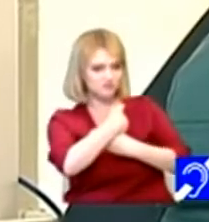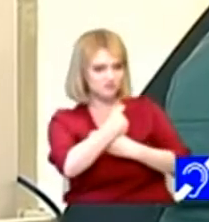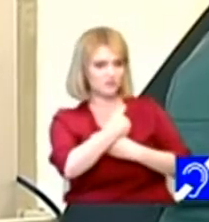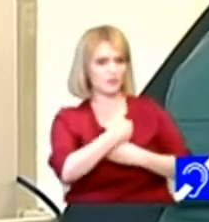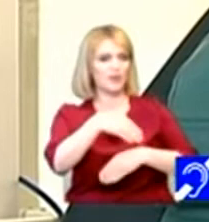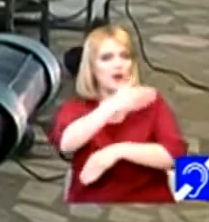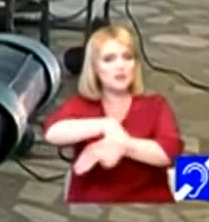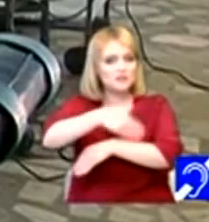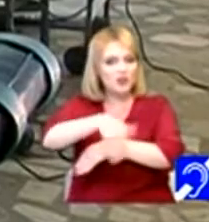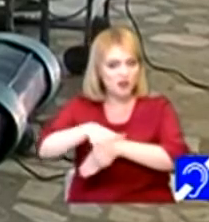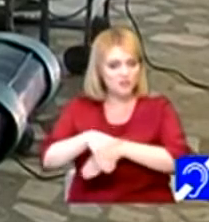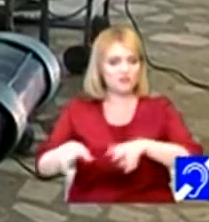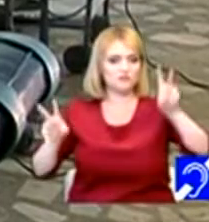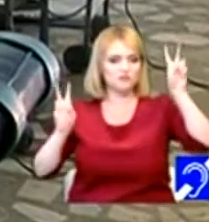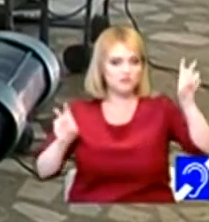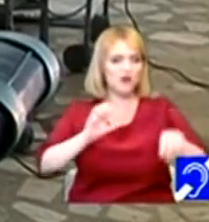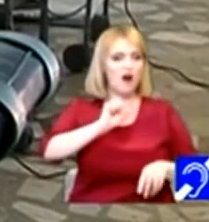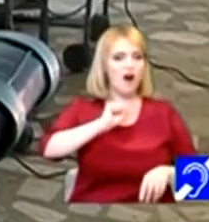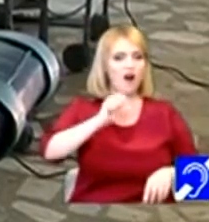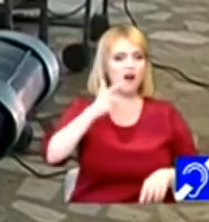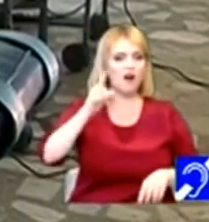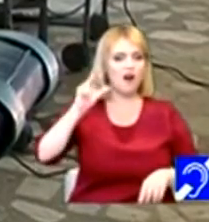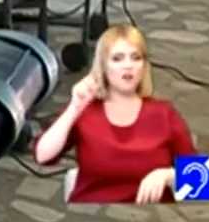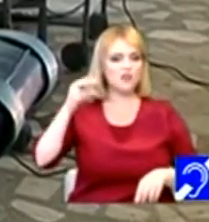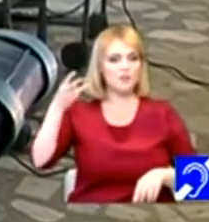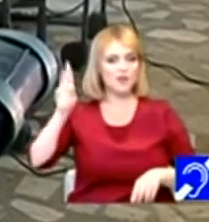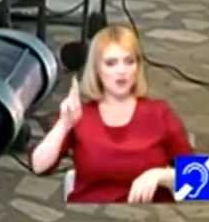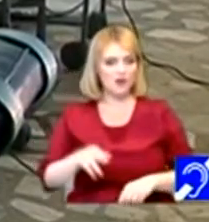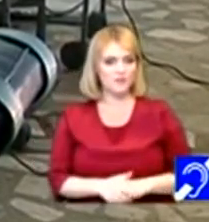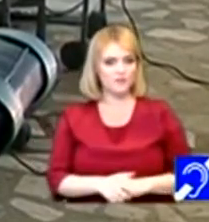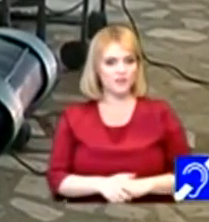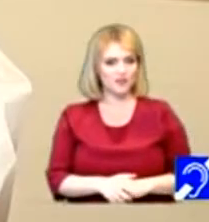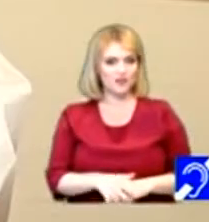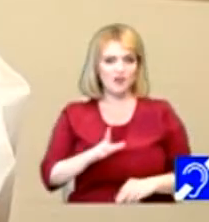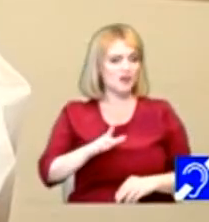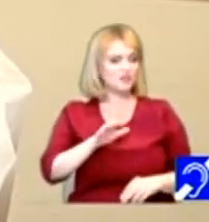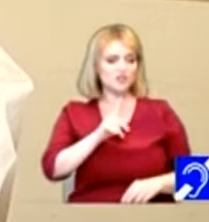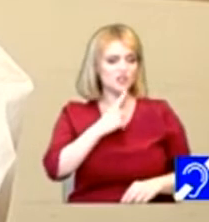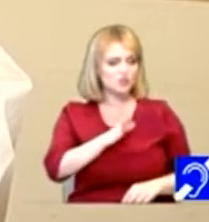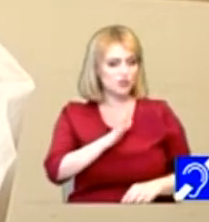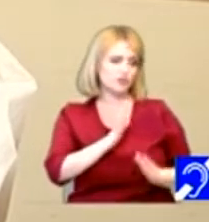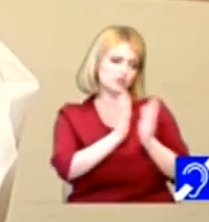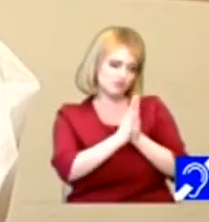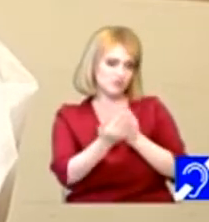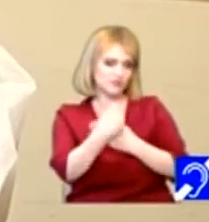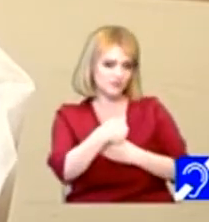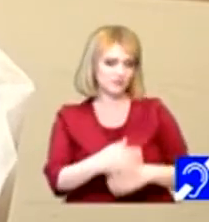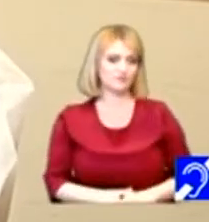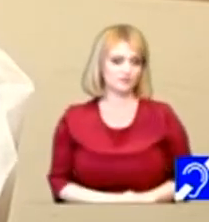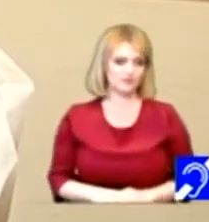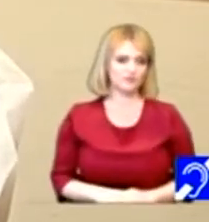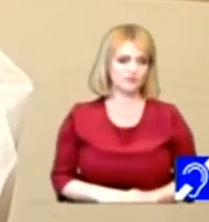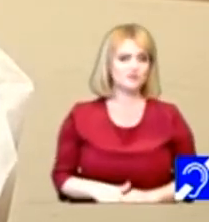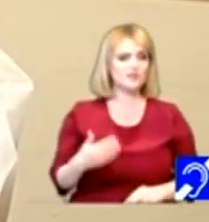pe strada Academiei, să donați. Este o procedură foarte inofensivă. Este o muncă foarte asiduă,